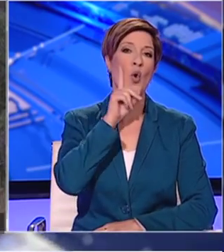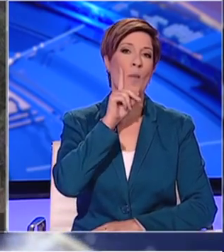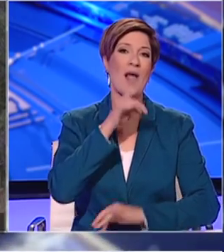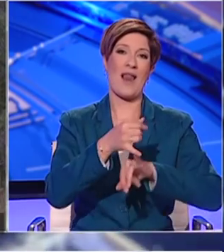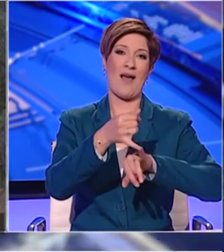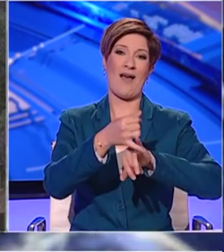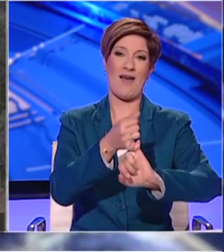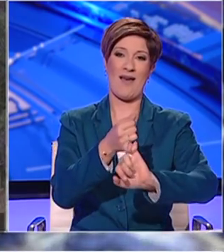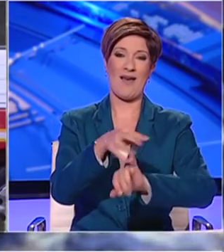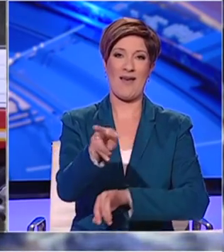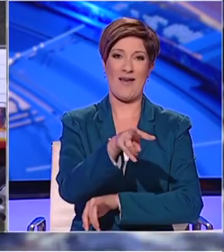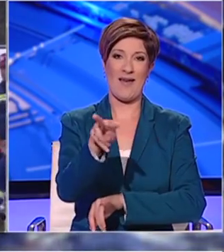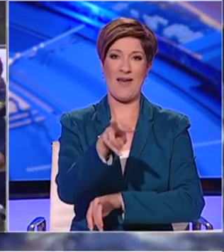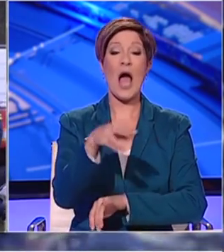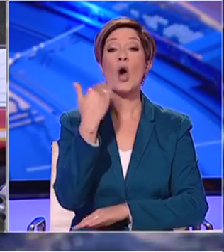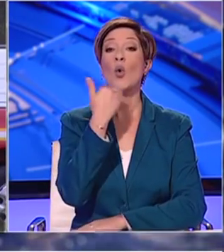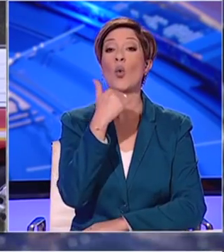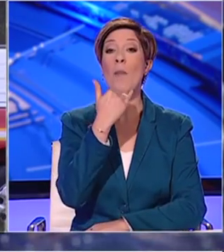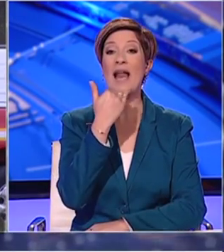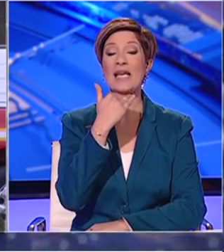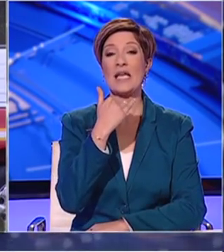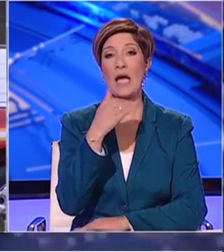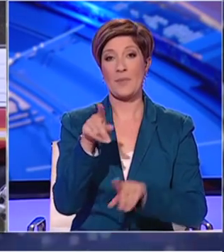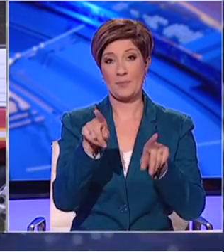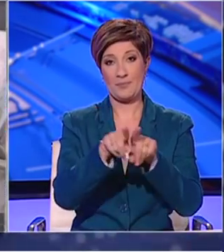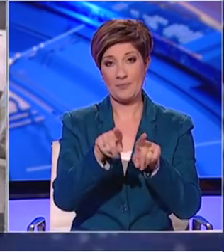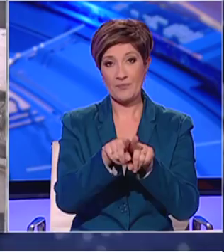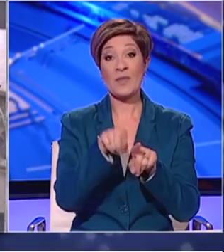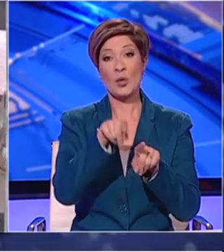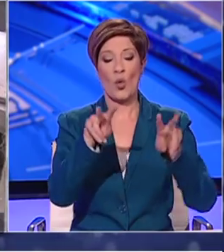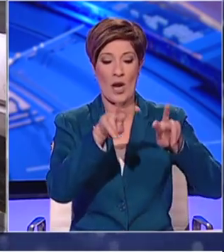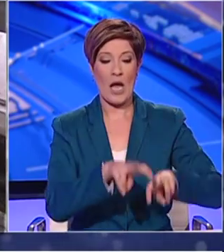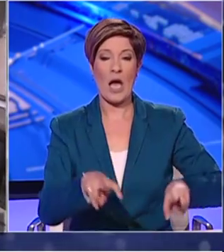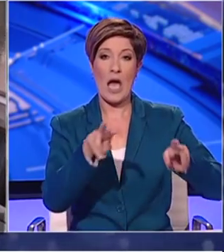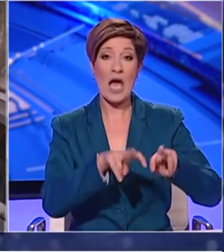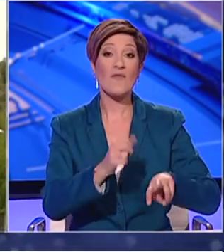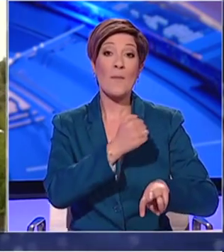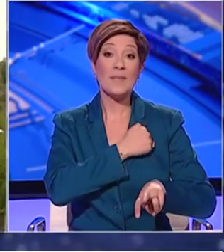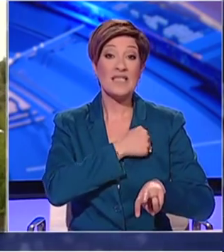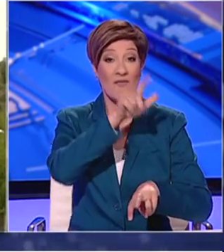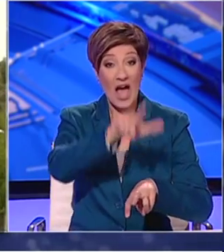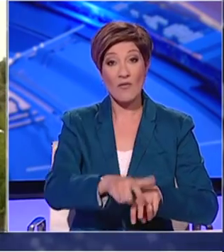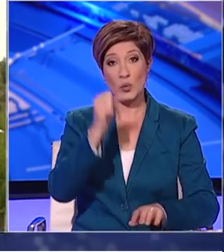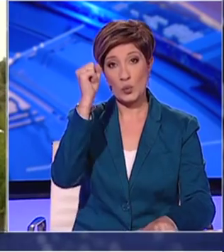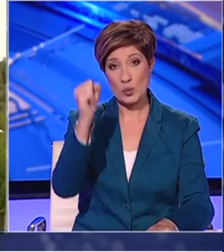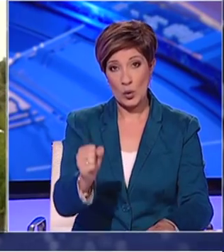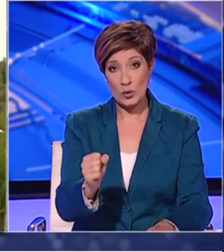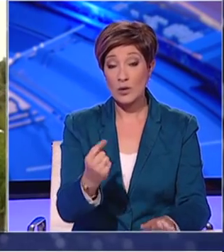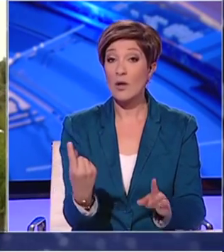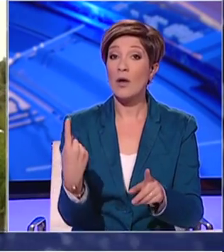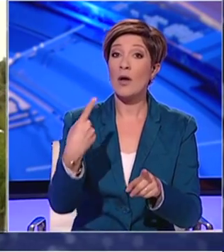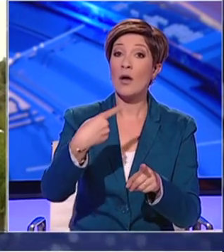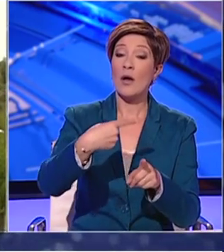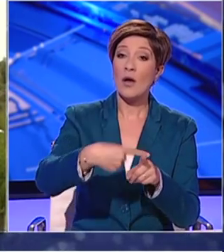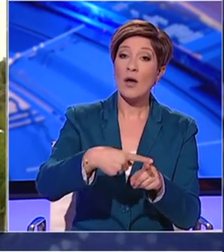συμβείο της από την Ρουμανία και εναντίον του διερευνάται υπόθεση φόνου εκ προμελέτης. Πρέπει να πούμε